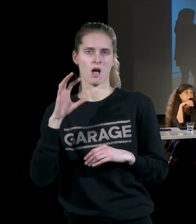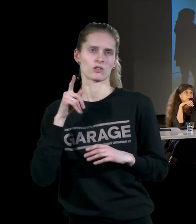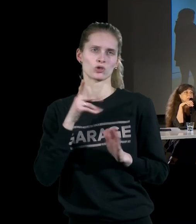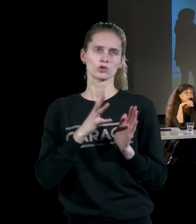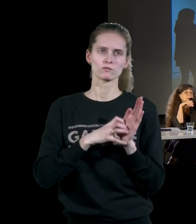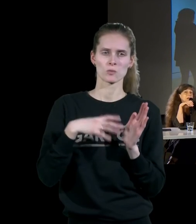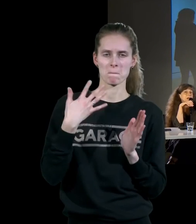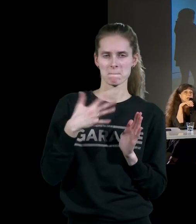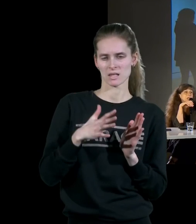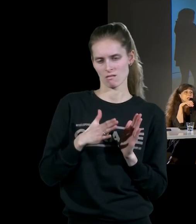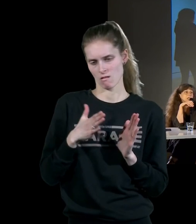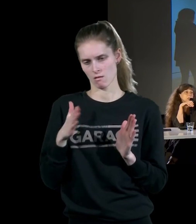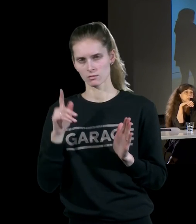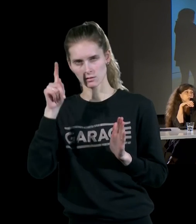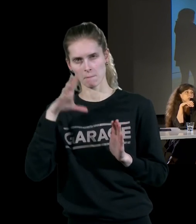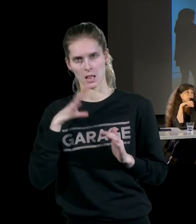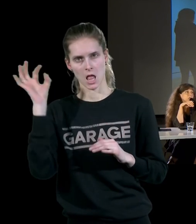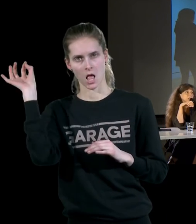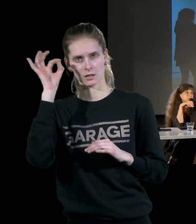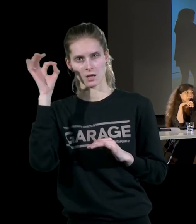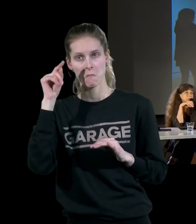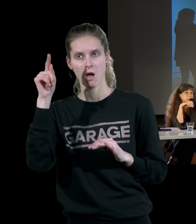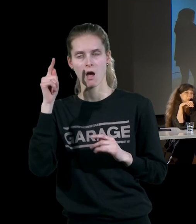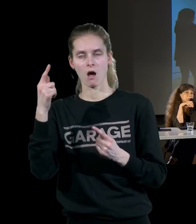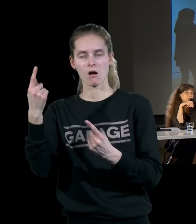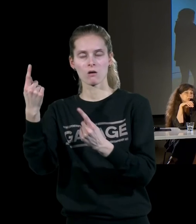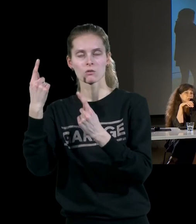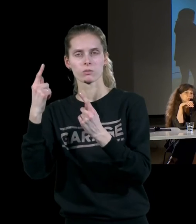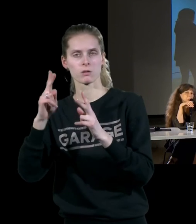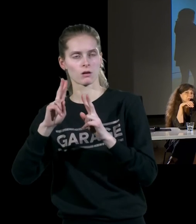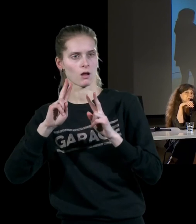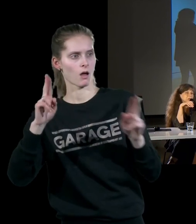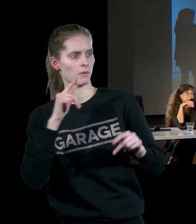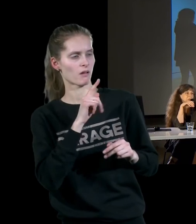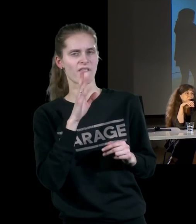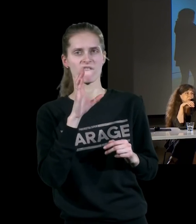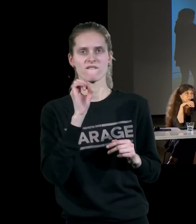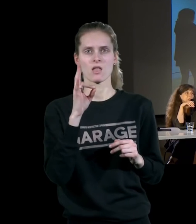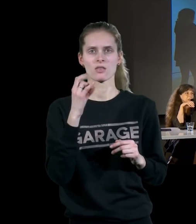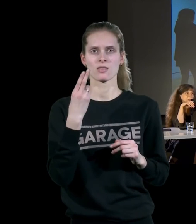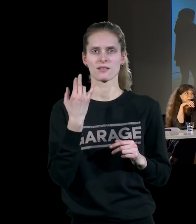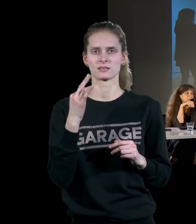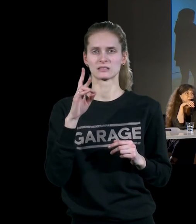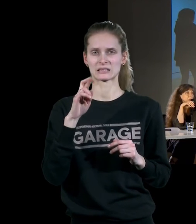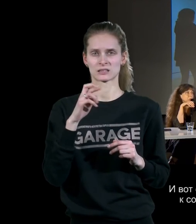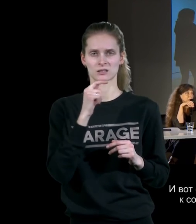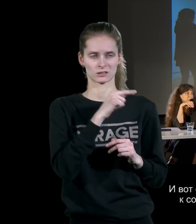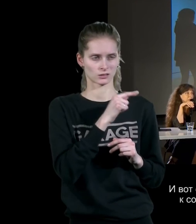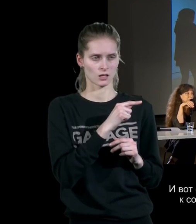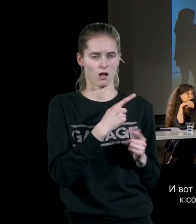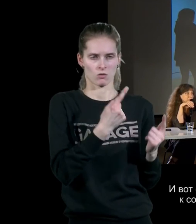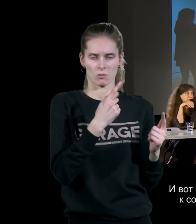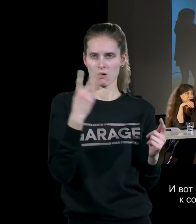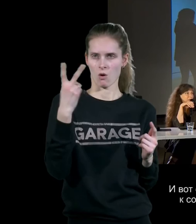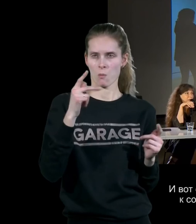в Германии и по значительности соперничает, сопоставимо соперничает только с Венецианской биеннале. Вот его